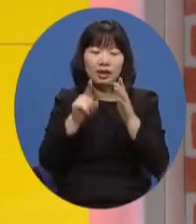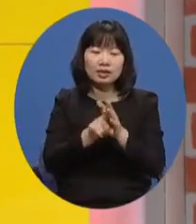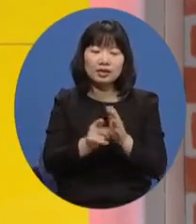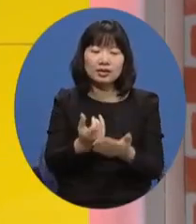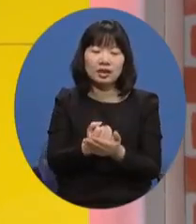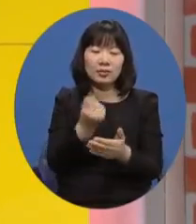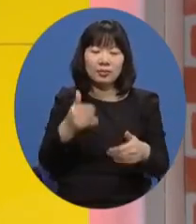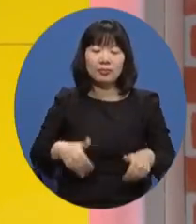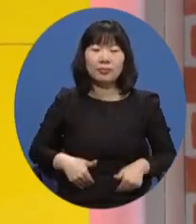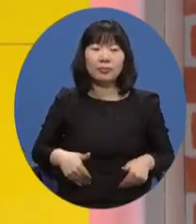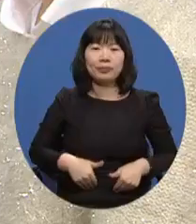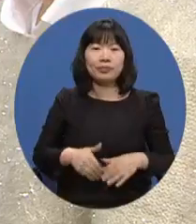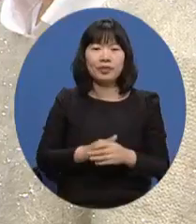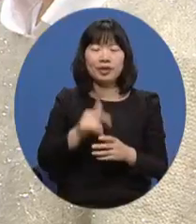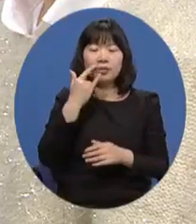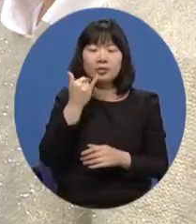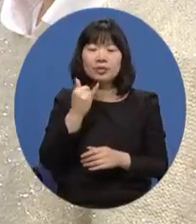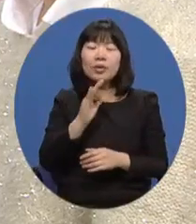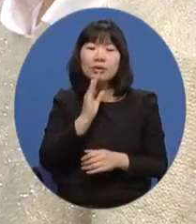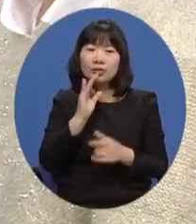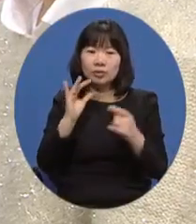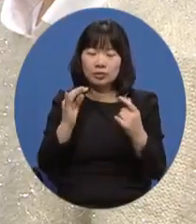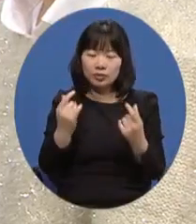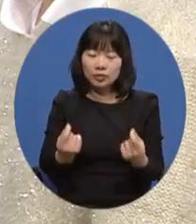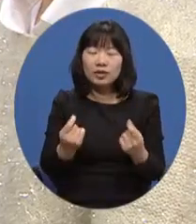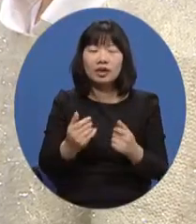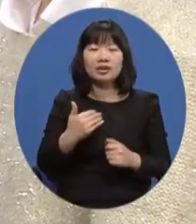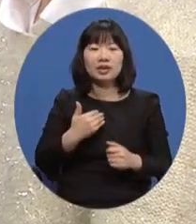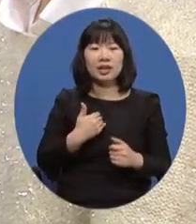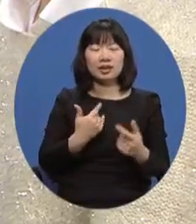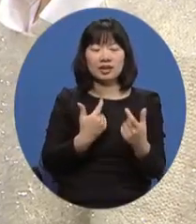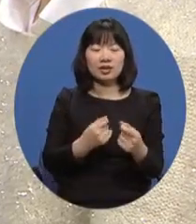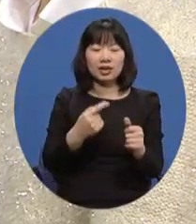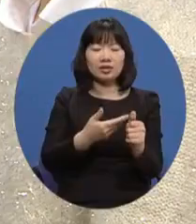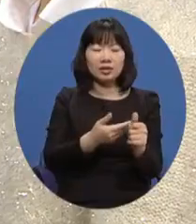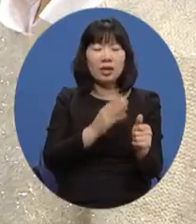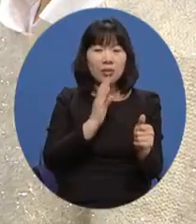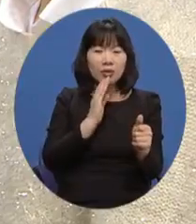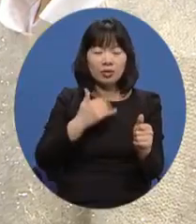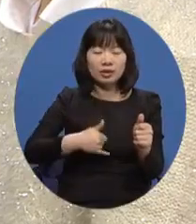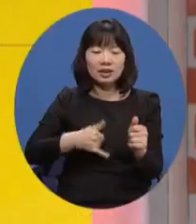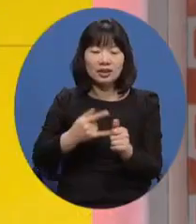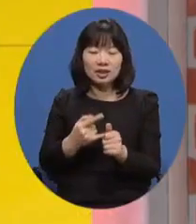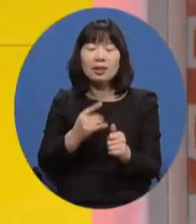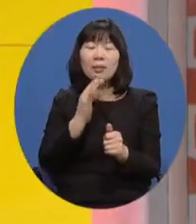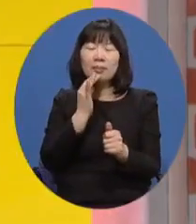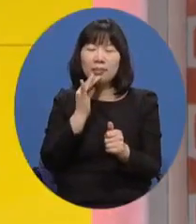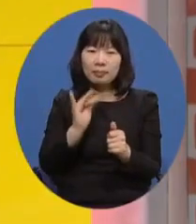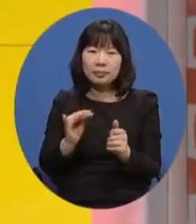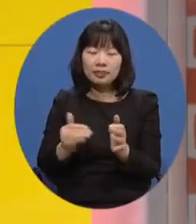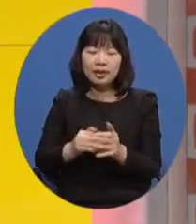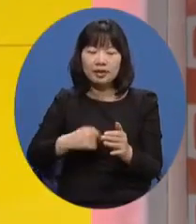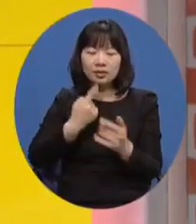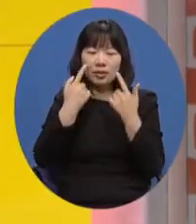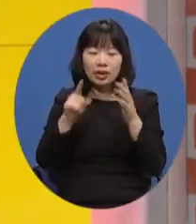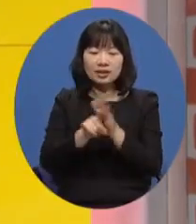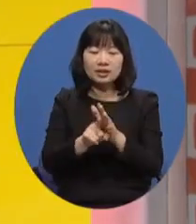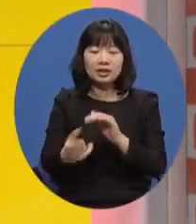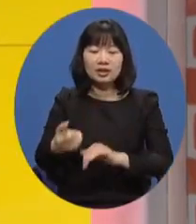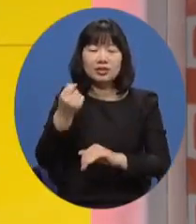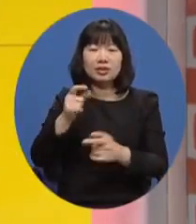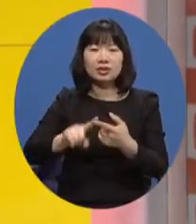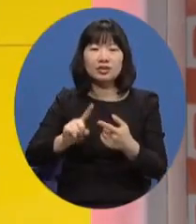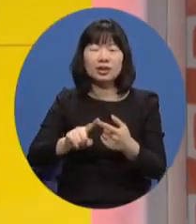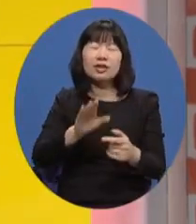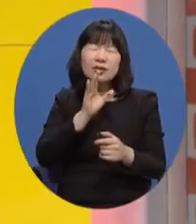갖고 가야 되거든요. 부모 역시도 마찬가지예요. 내가 이렇게 가르치는 것이 우리 아이한테는 맞아라는 자기 확신을 가지고